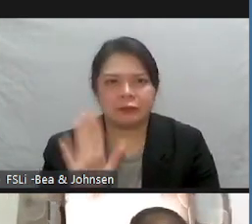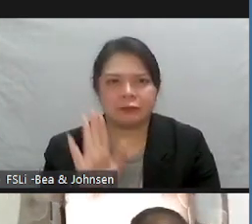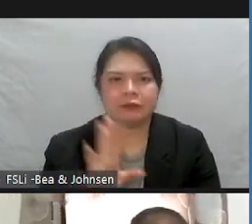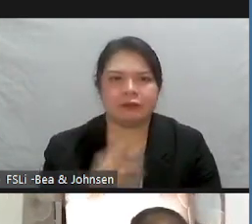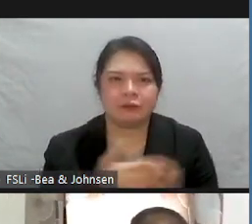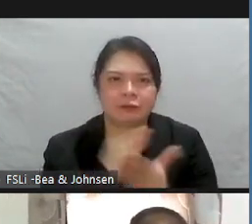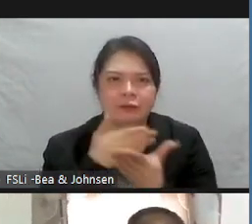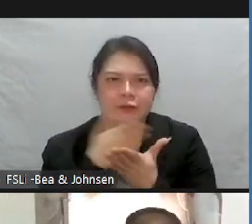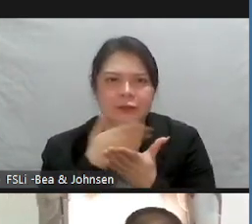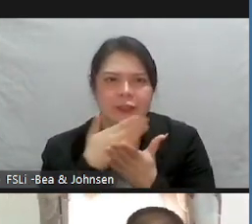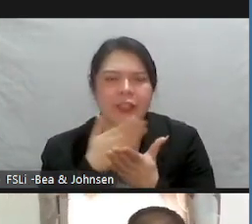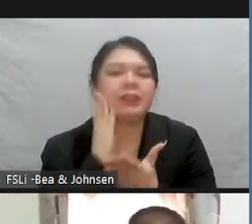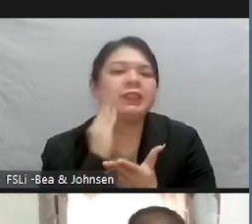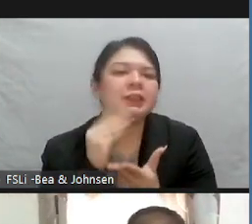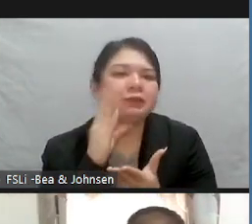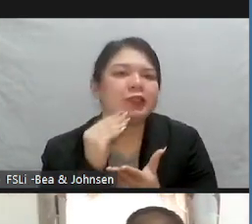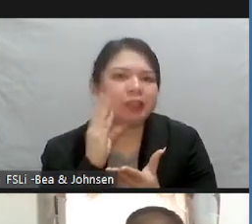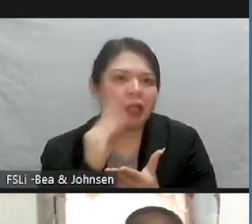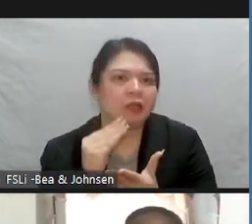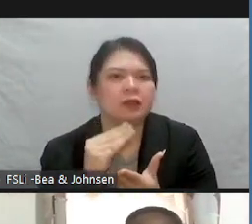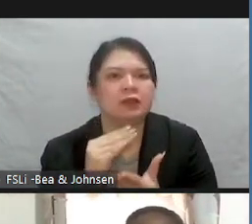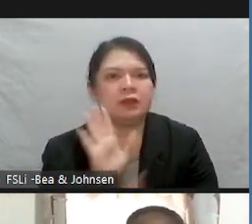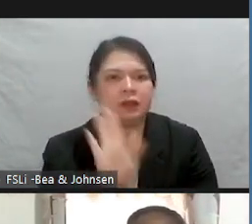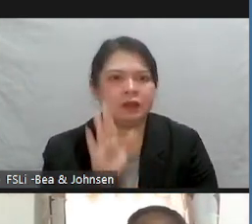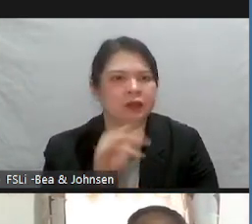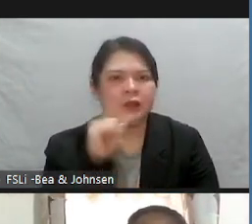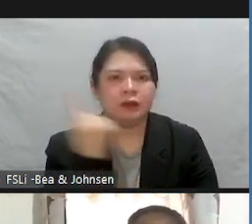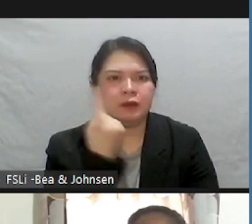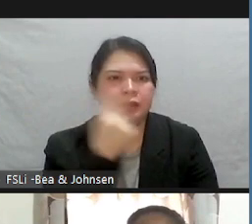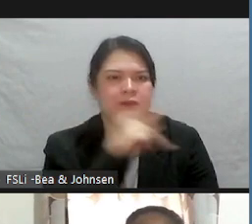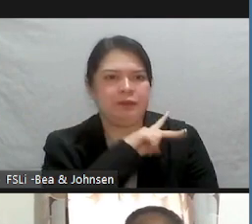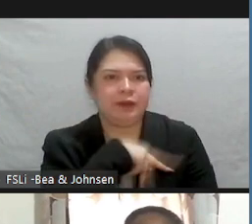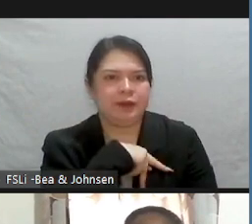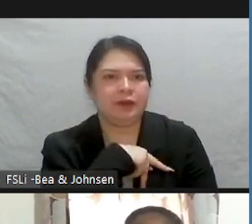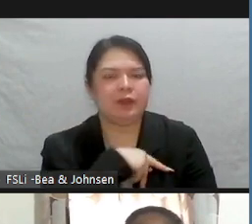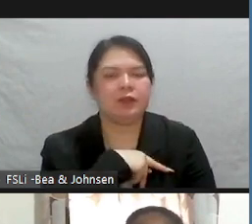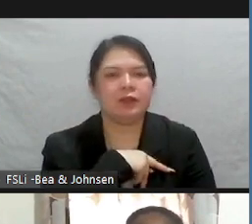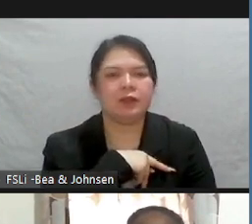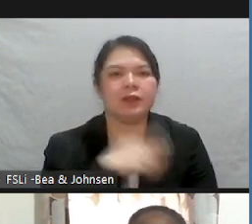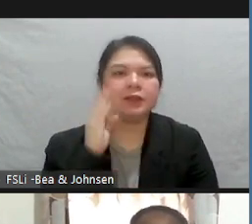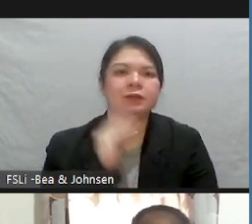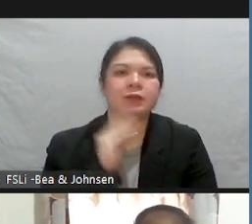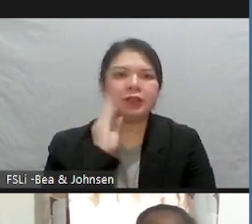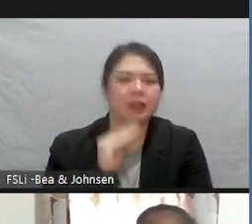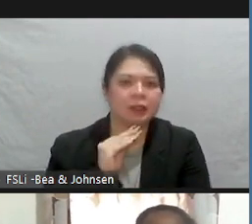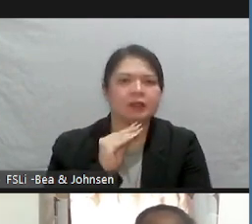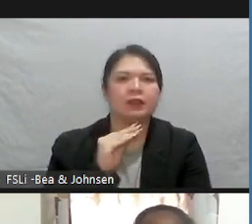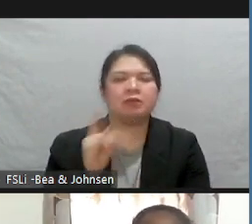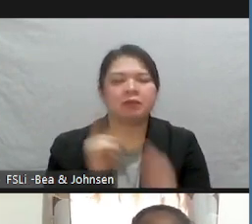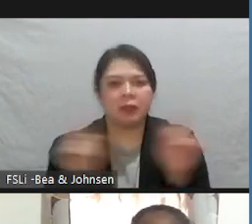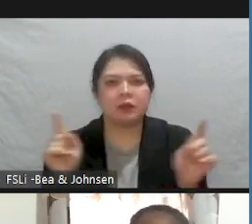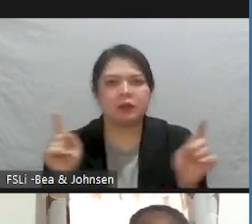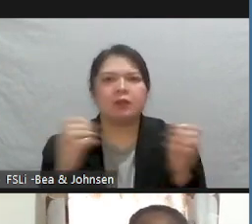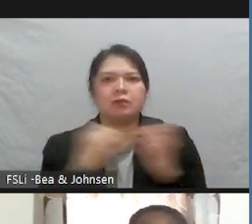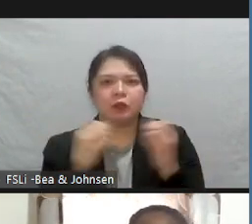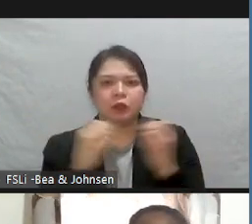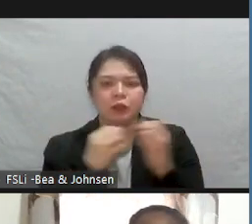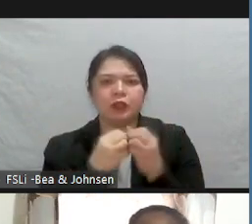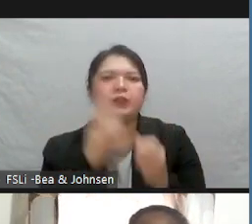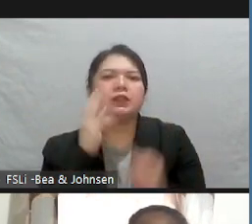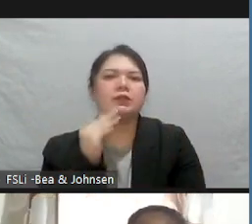binahaging karanasan, hindi lang sa personal na karanasan mo no, kundi sa karanasan